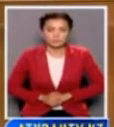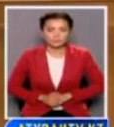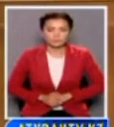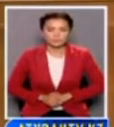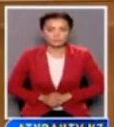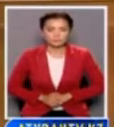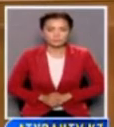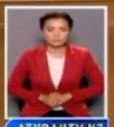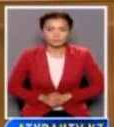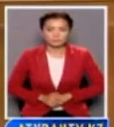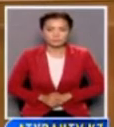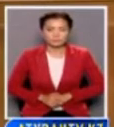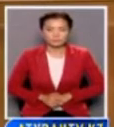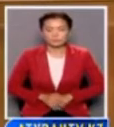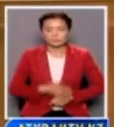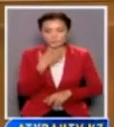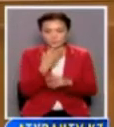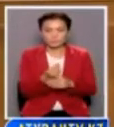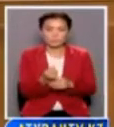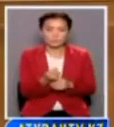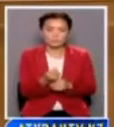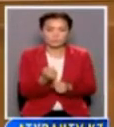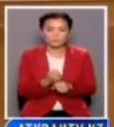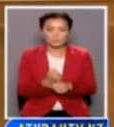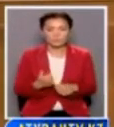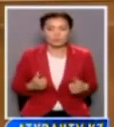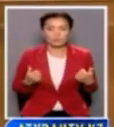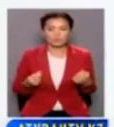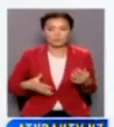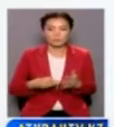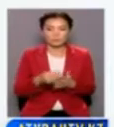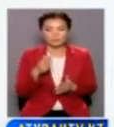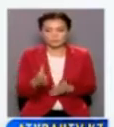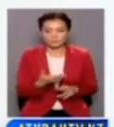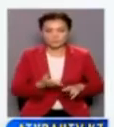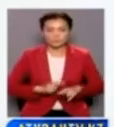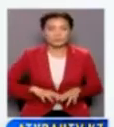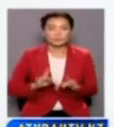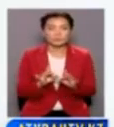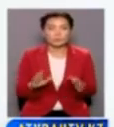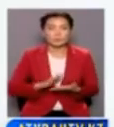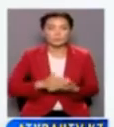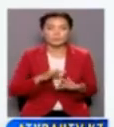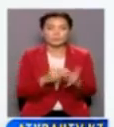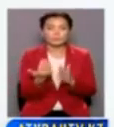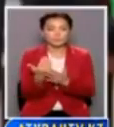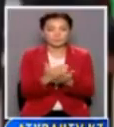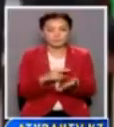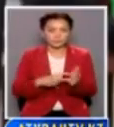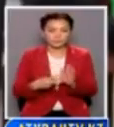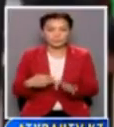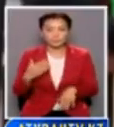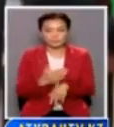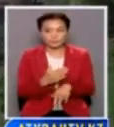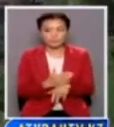Енді керек болса, осы жергілікті бюджеттен де соған ақшаны қосамыз. Осы тұста айталық дипломмен ауылға бағдарламасы